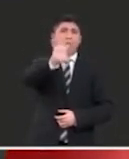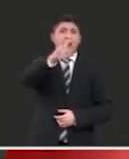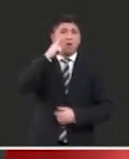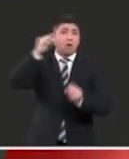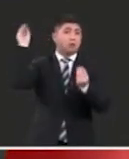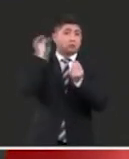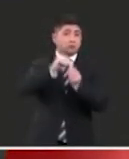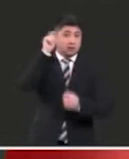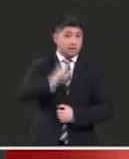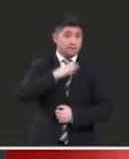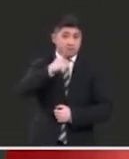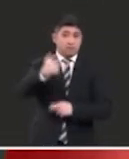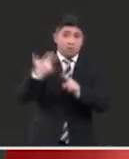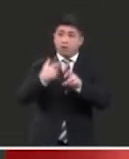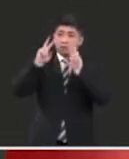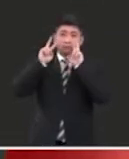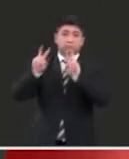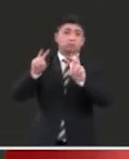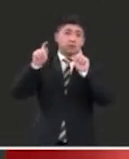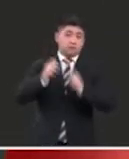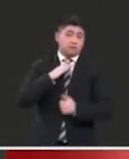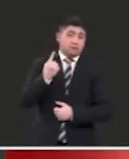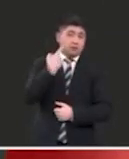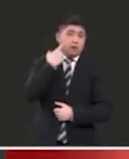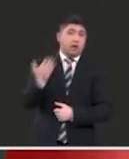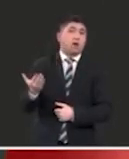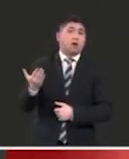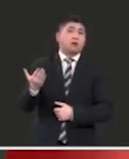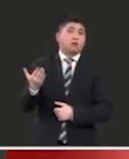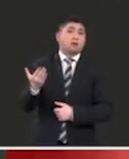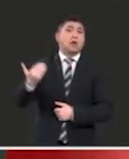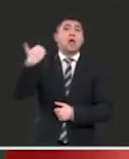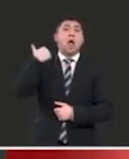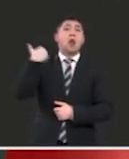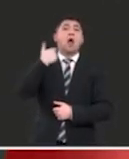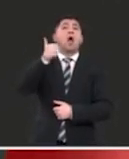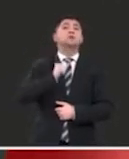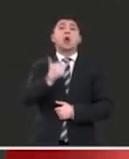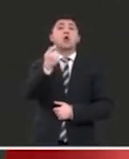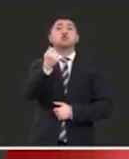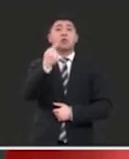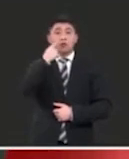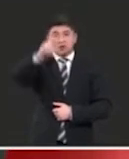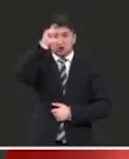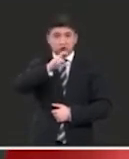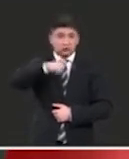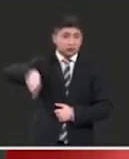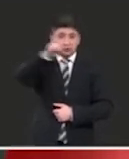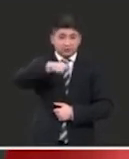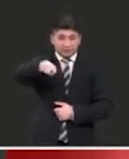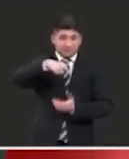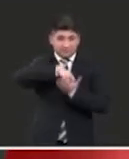artış bunun örneklerinden biridir. Yeni asgari ücretle işçilerimizin